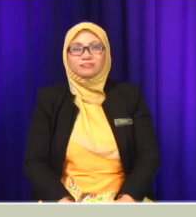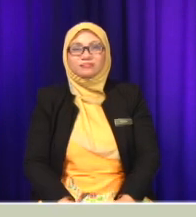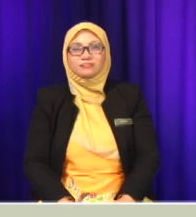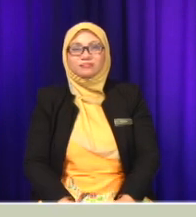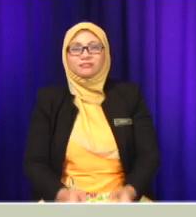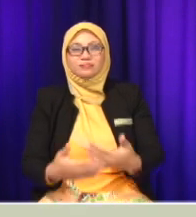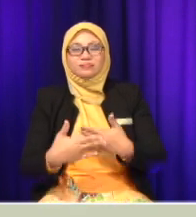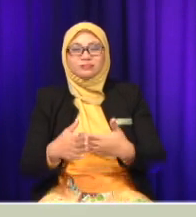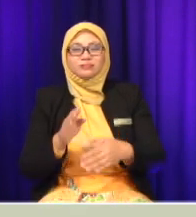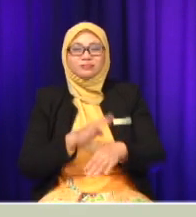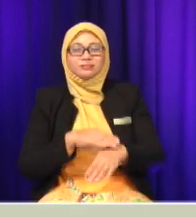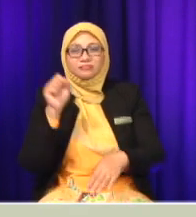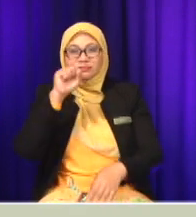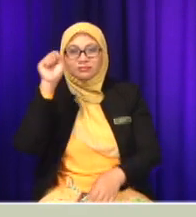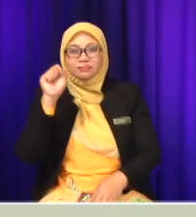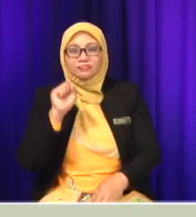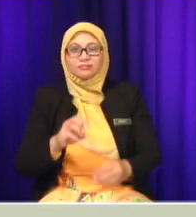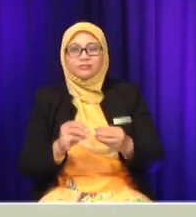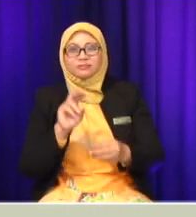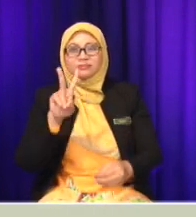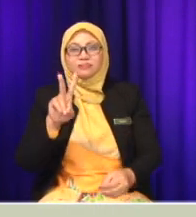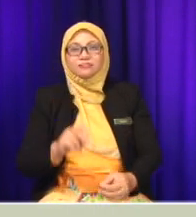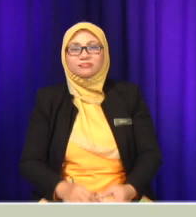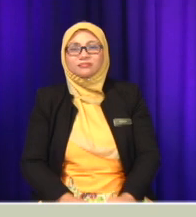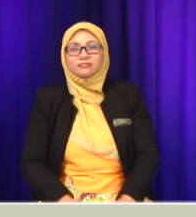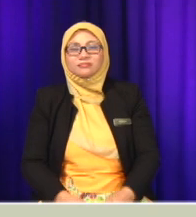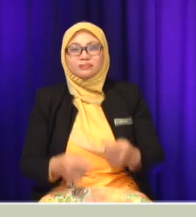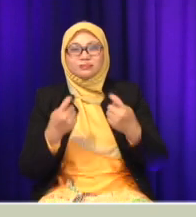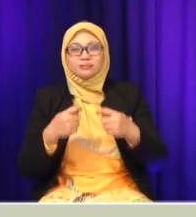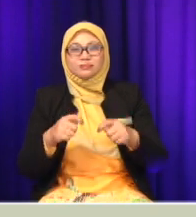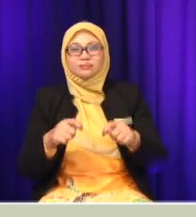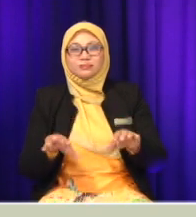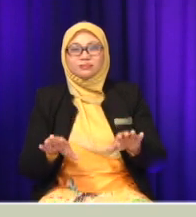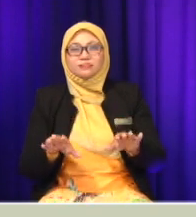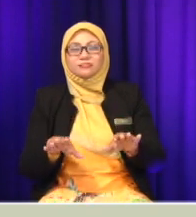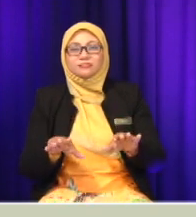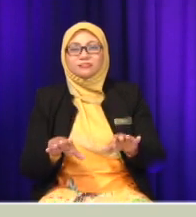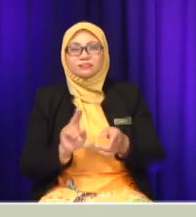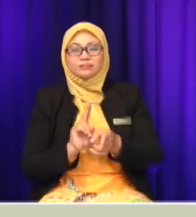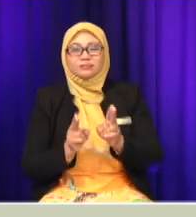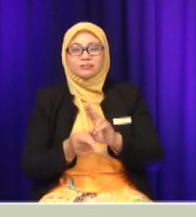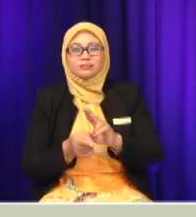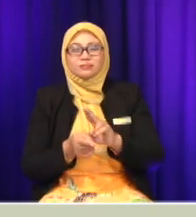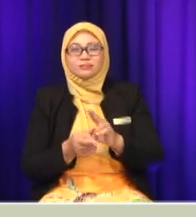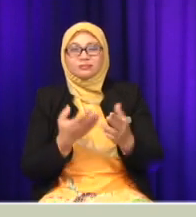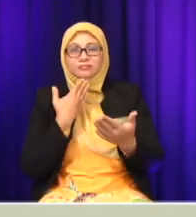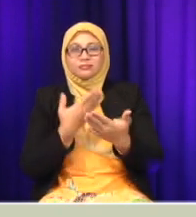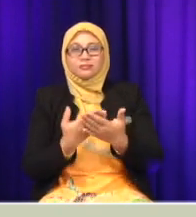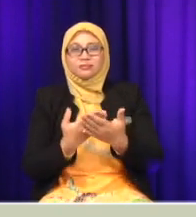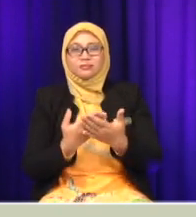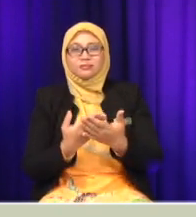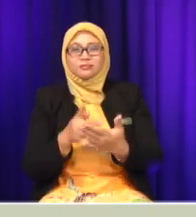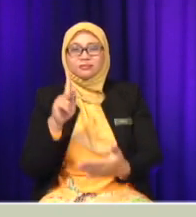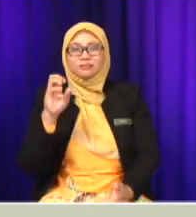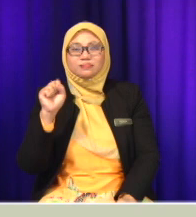soalan oke yang kedua anda telah merombak rawat bahagian atas Enjin sebuah motosikal empat lejang kos alat ganti yang terlibat